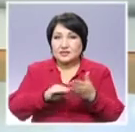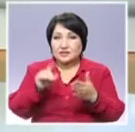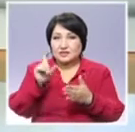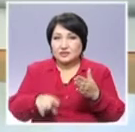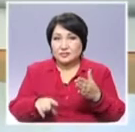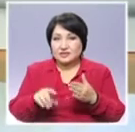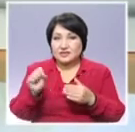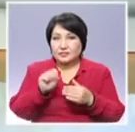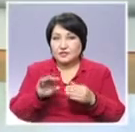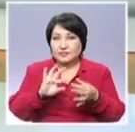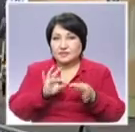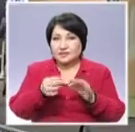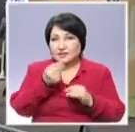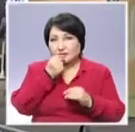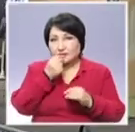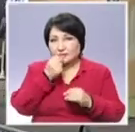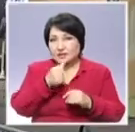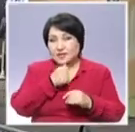татып көрген болатын.